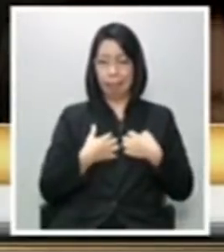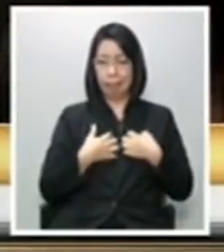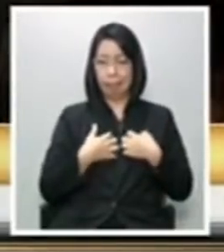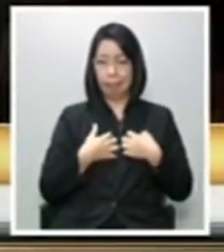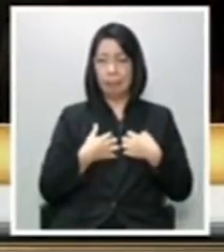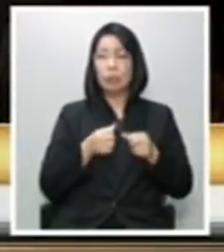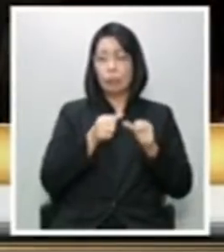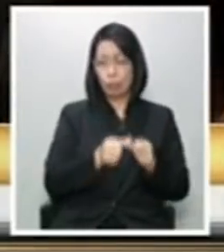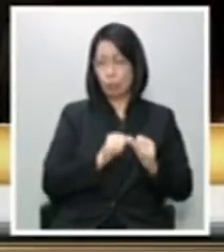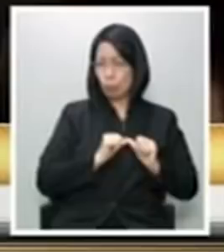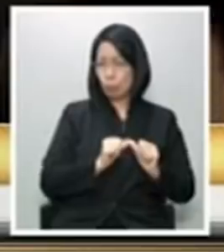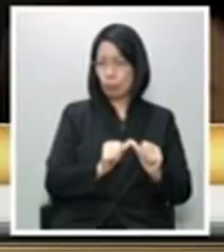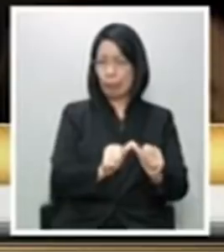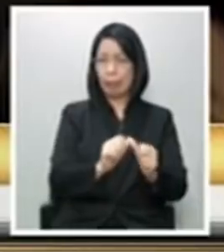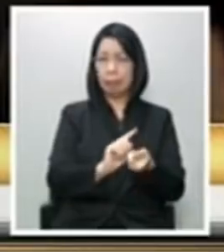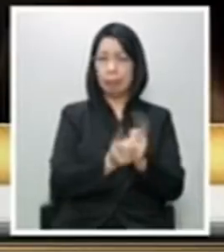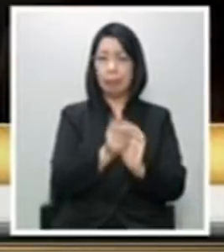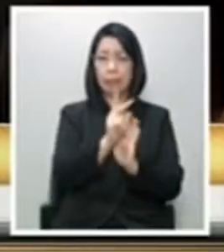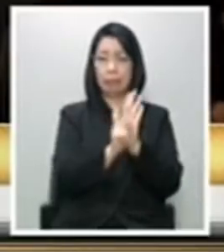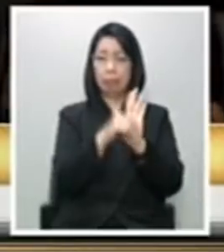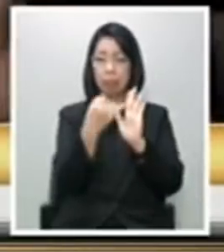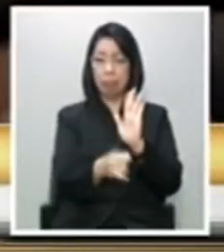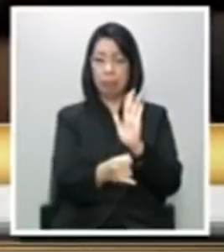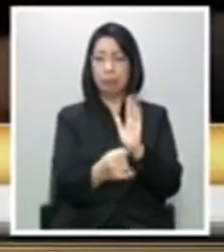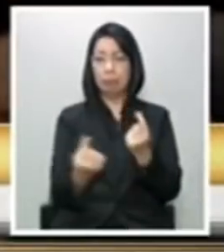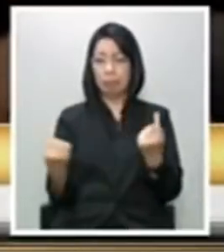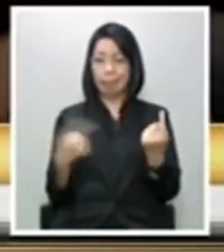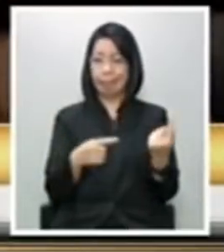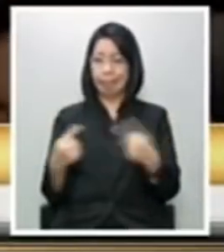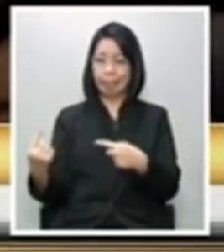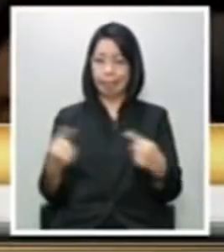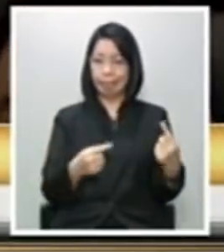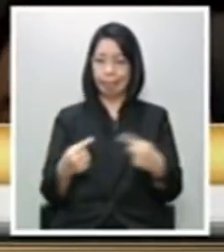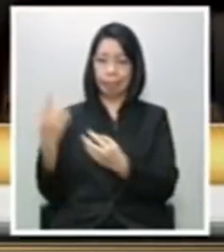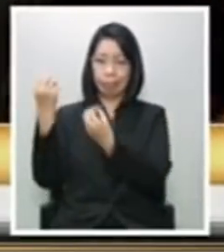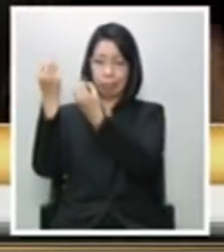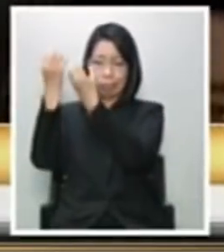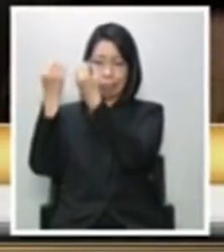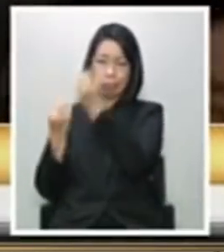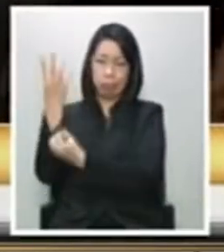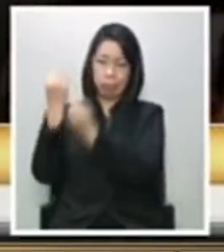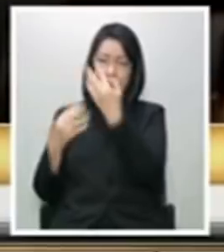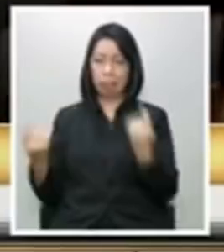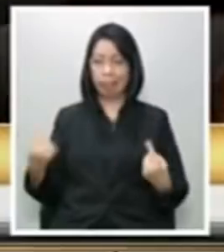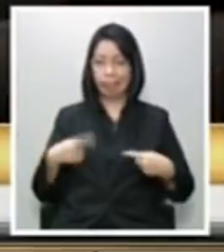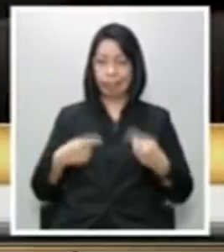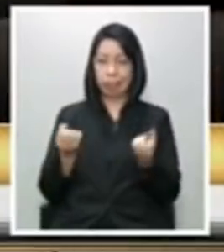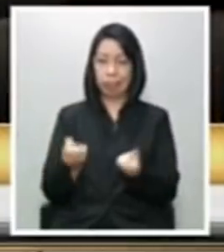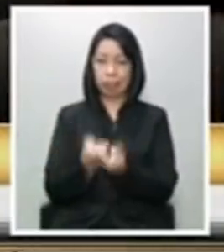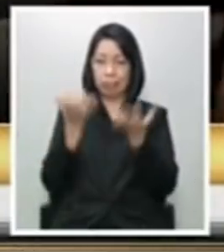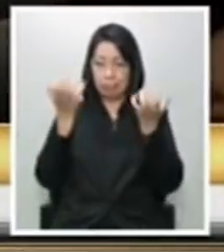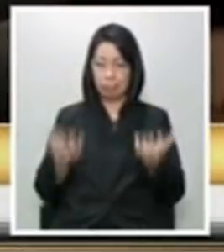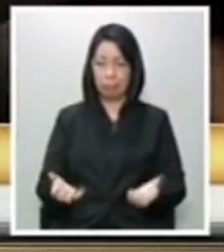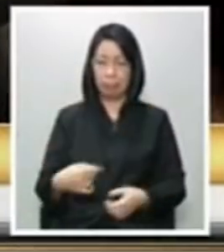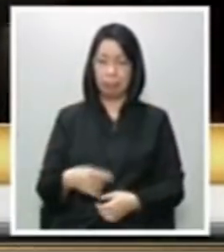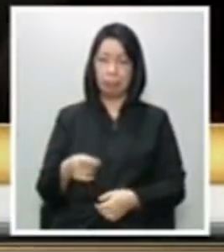อยู่อาศัยอย่างผิดกฎหมายและเกิดปัญหาความขัดแย้งที่ดินป่าไม้รุนแรงชุมชนเหล่านี้เป็นผู้ที่ถูกกล่าว